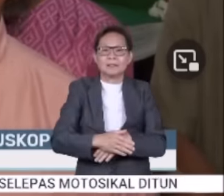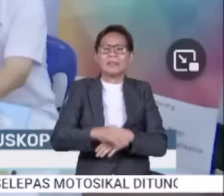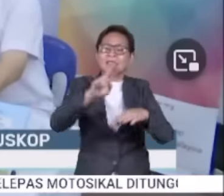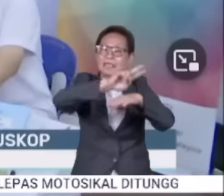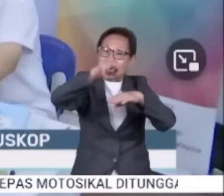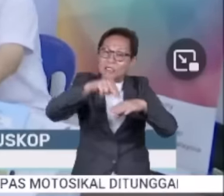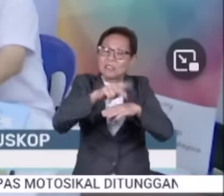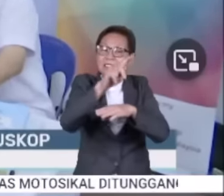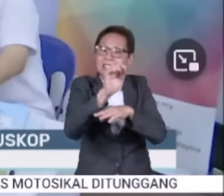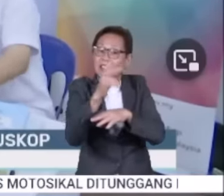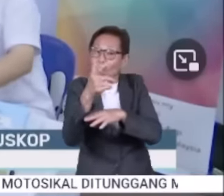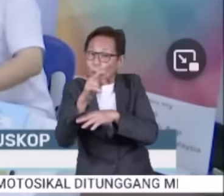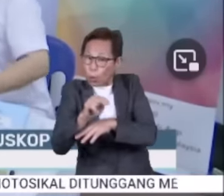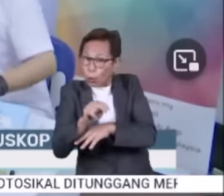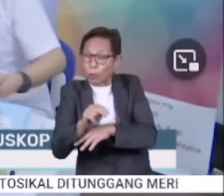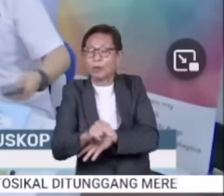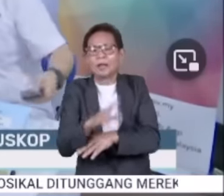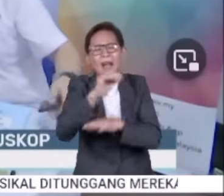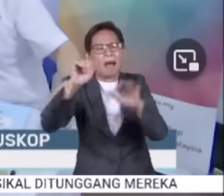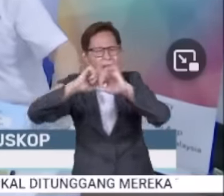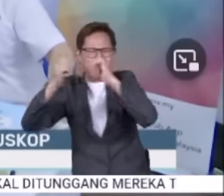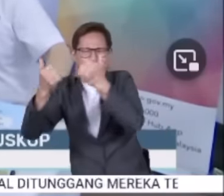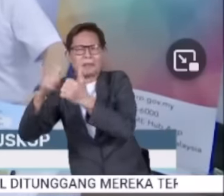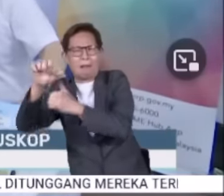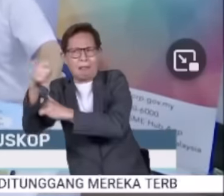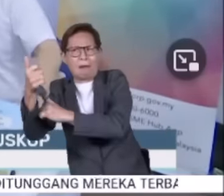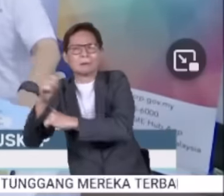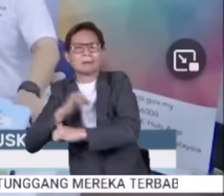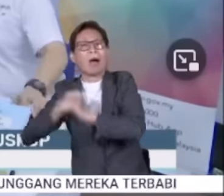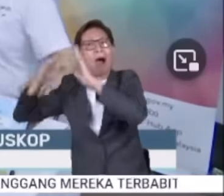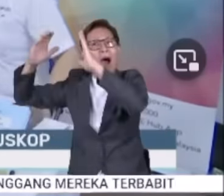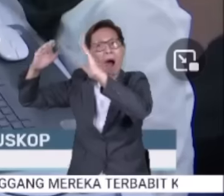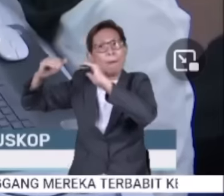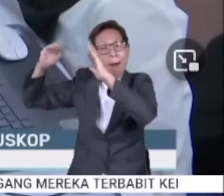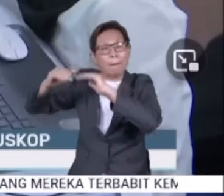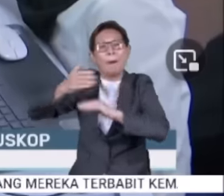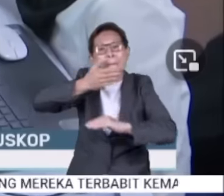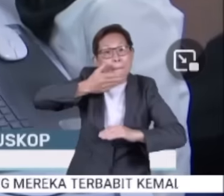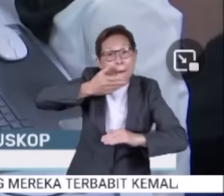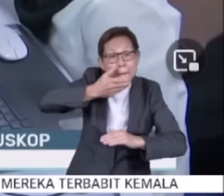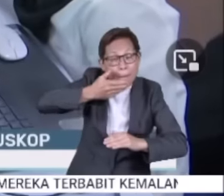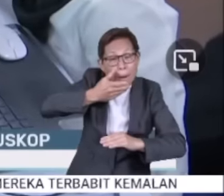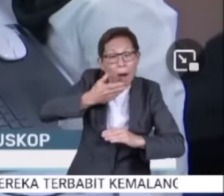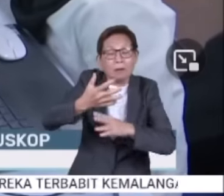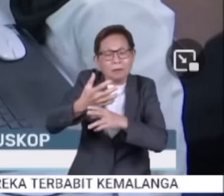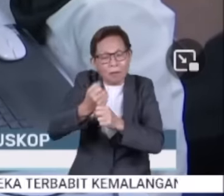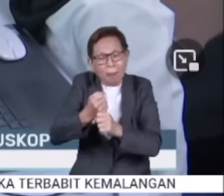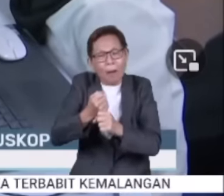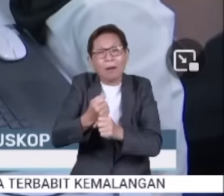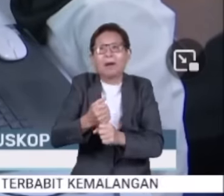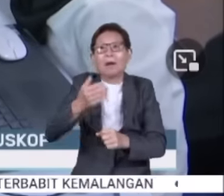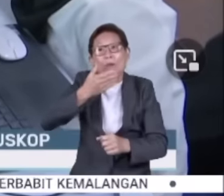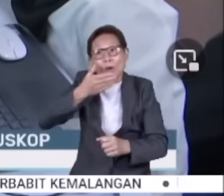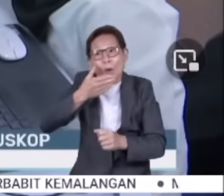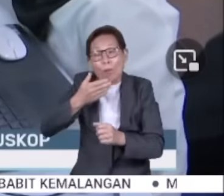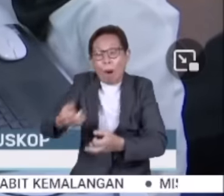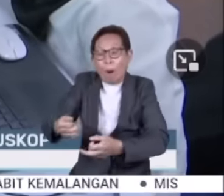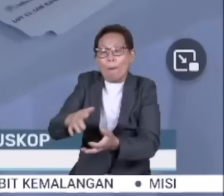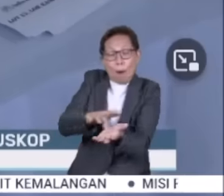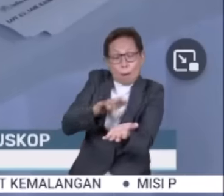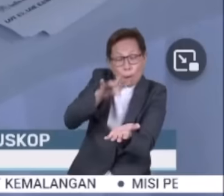Nasional dan agensi-agensi lain. Dan saya berharap belia-belia dapat mengambil peluang banyak